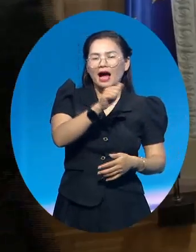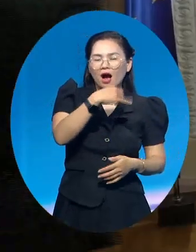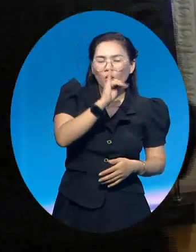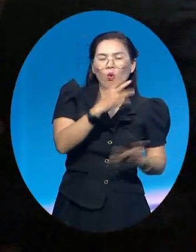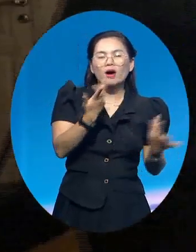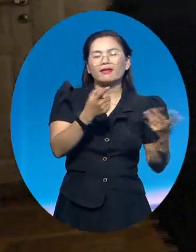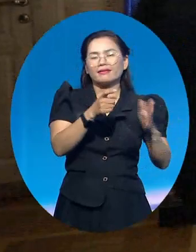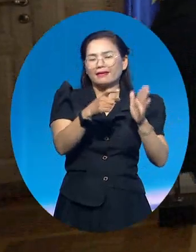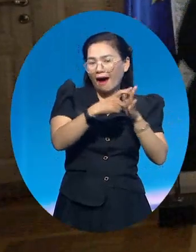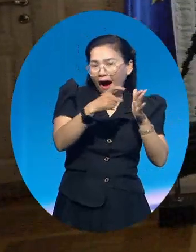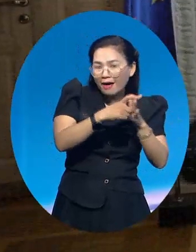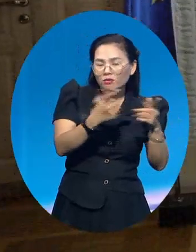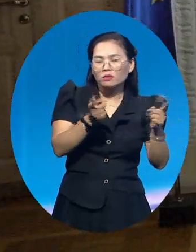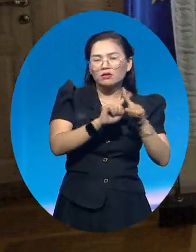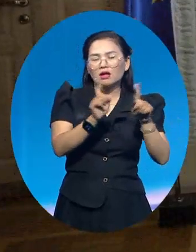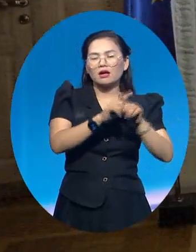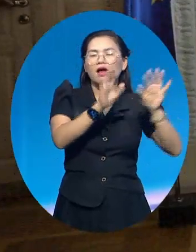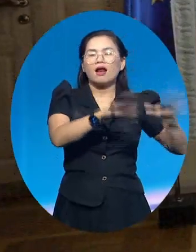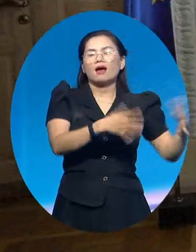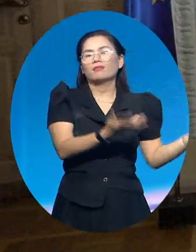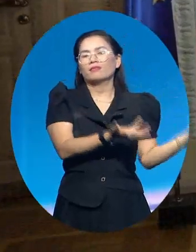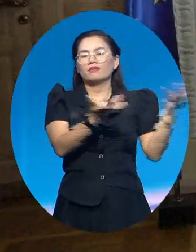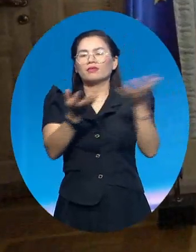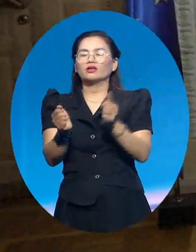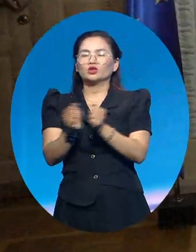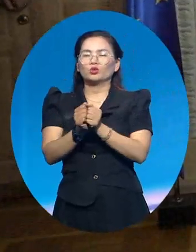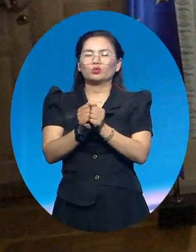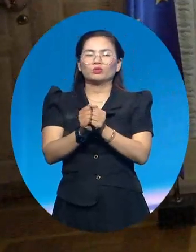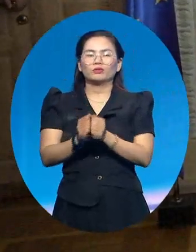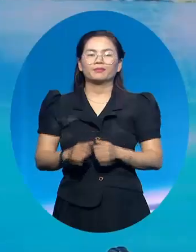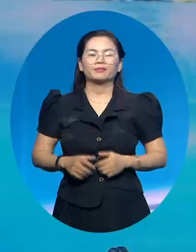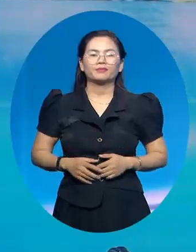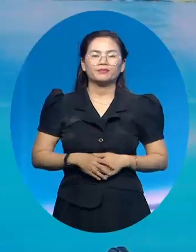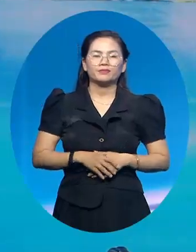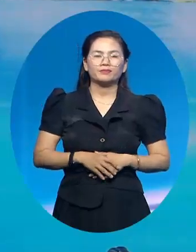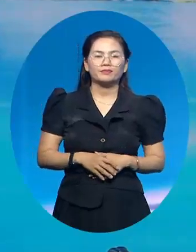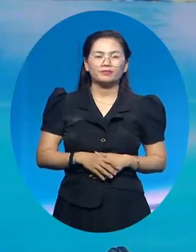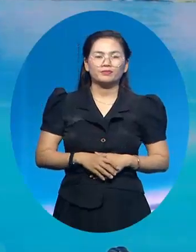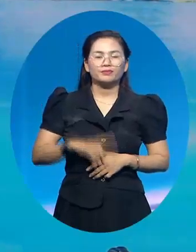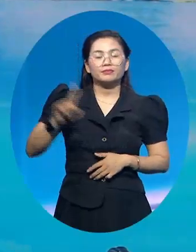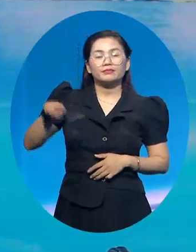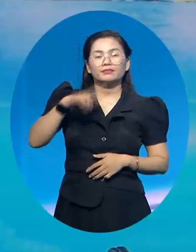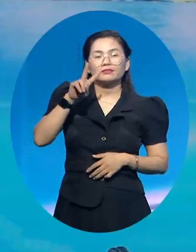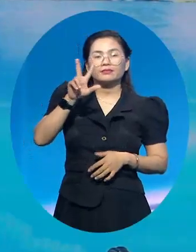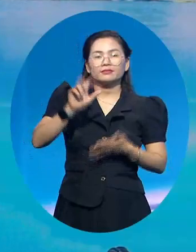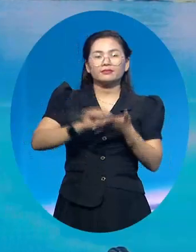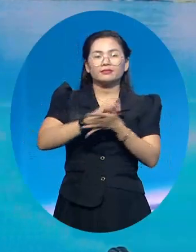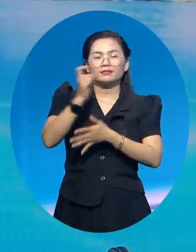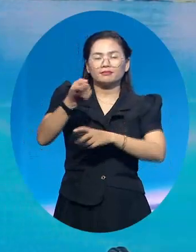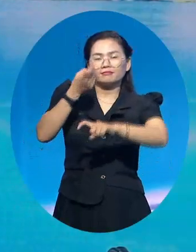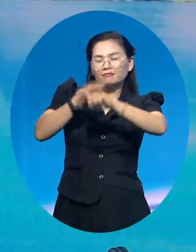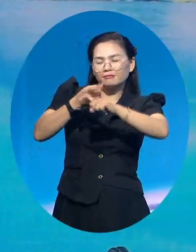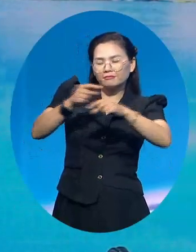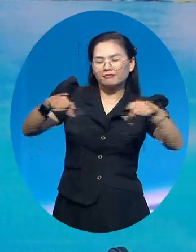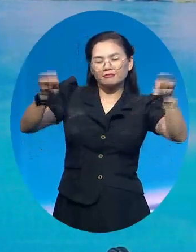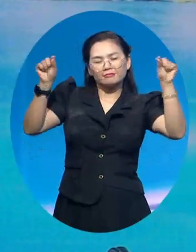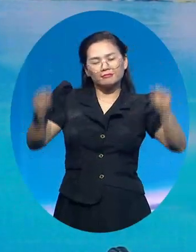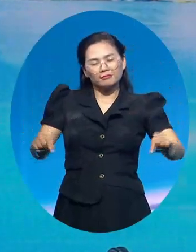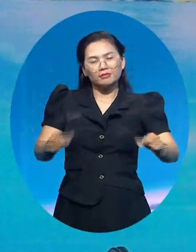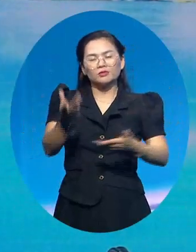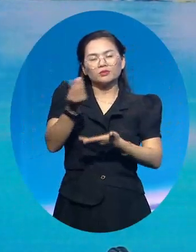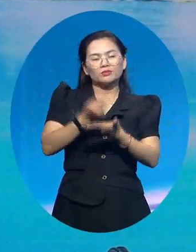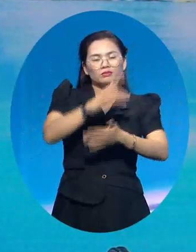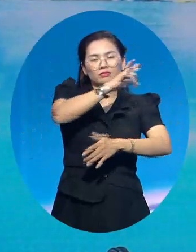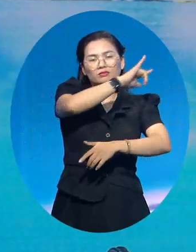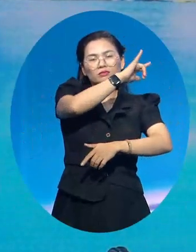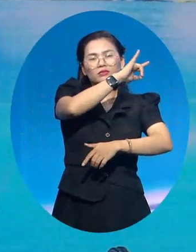thời ứng dụng các công nghệ trí thông minh nhân tạo và mạng máy tính. Ngày 28 tháng 9, Đức đã ký thỏa thuận mua hệ thống tên lửa